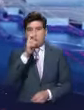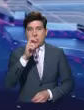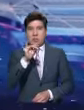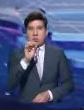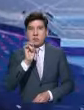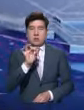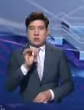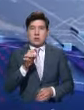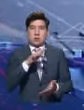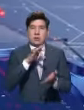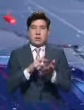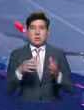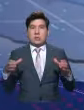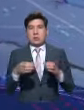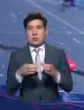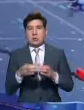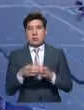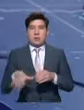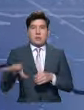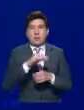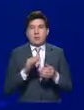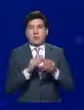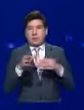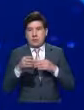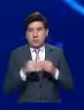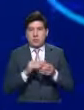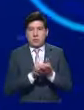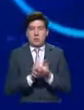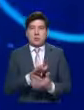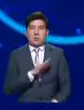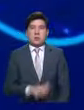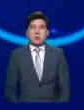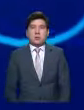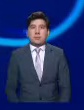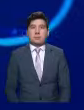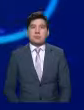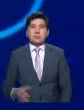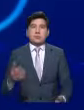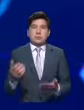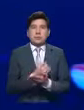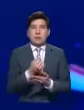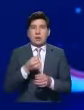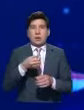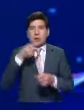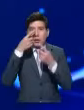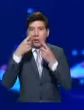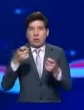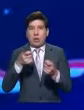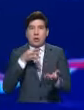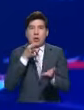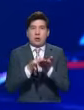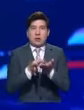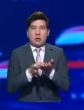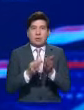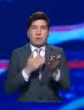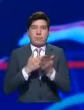және қоғамдық ұйымдармен бірлесіп әзірледі. Енді ақпаратқа қол жеткізу үшін мемлекеттік органдардың жауапкершілігі